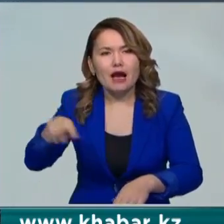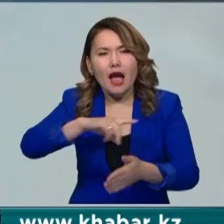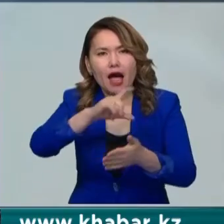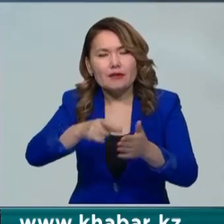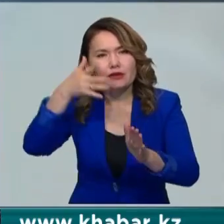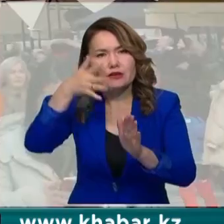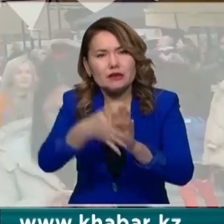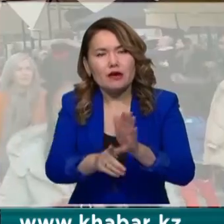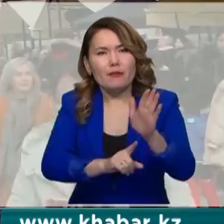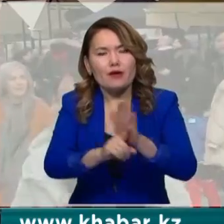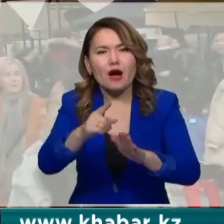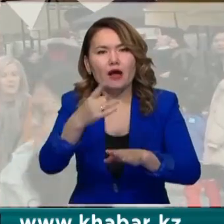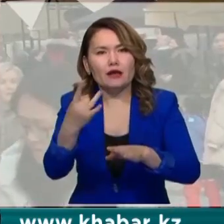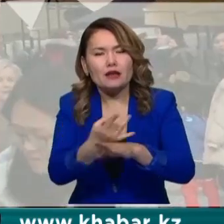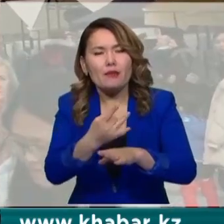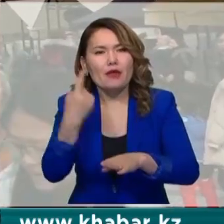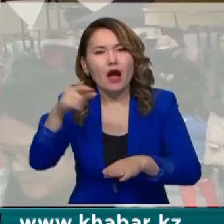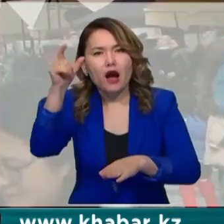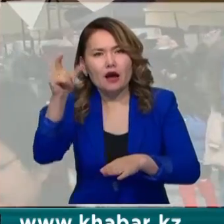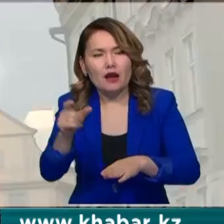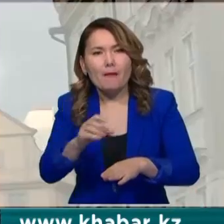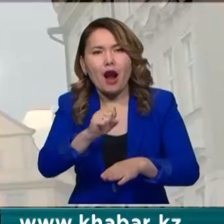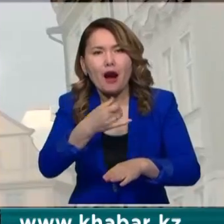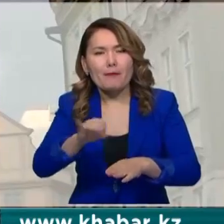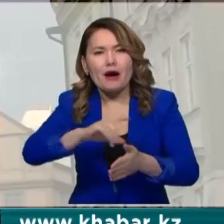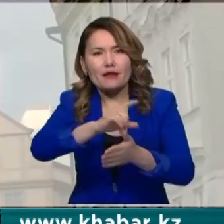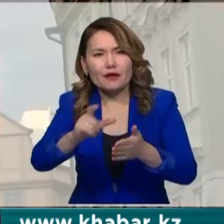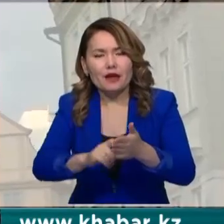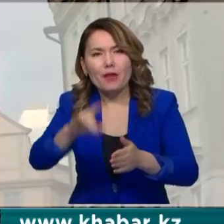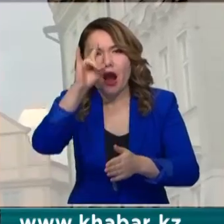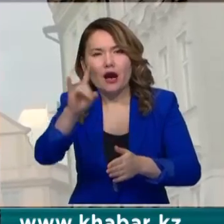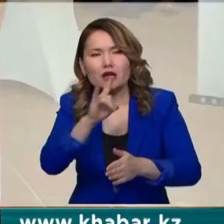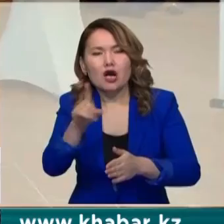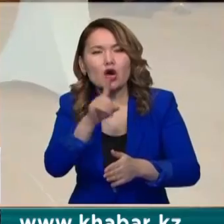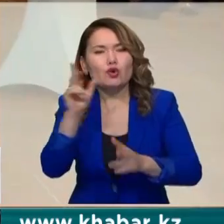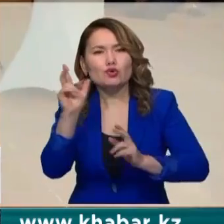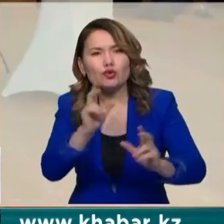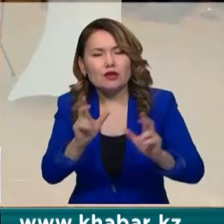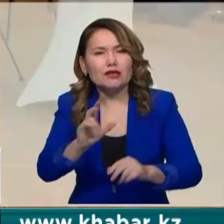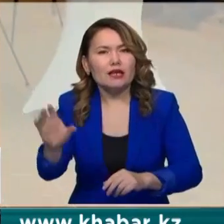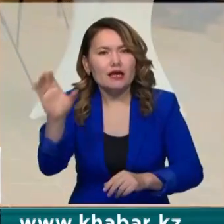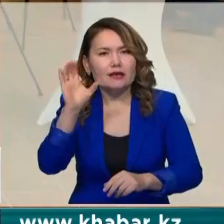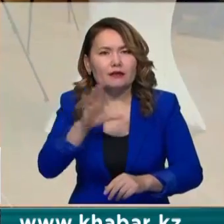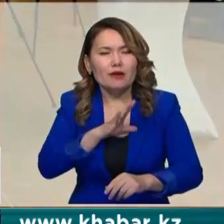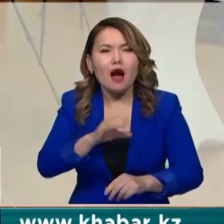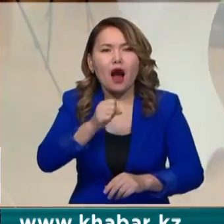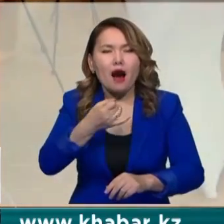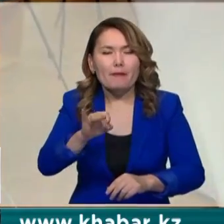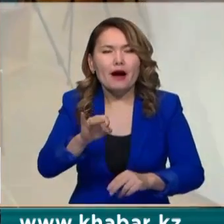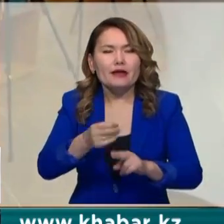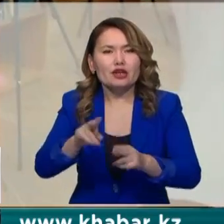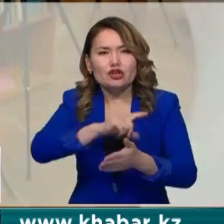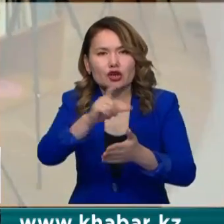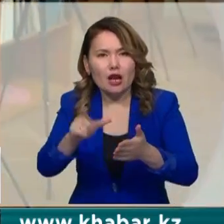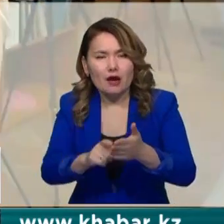келеді. Айтуынша, алғаш рет Кемеңгер ақынымыз туралы Прагада оқитын қазақ студенттерінен естіпті. Бірақ Абай шығармашылығымен жақынырақ